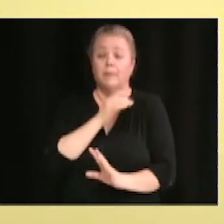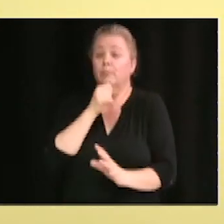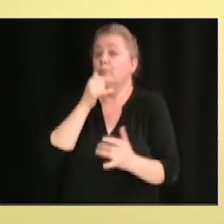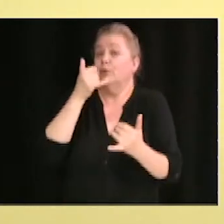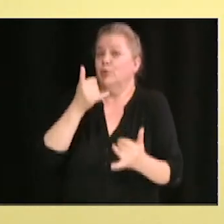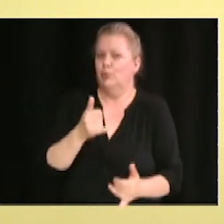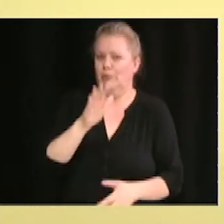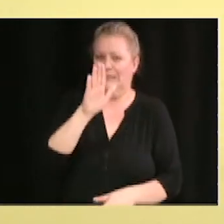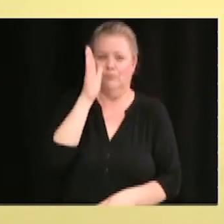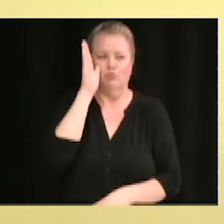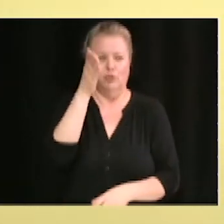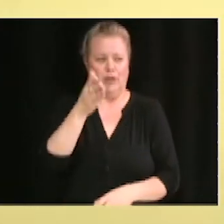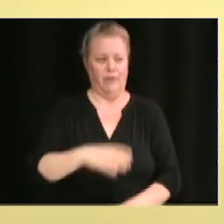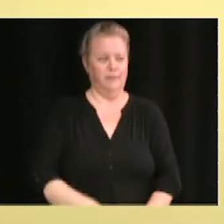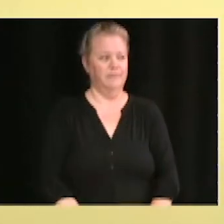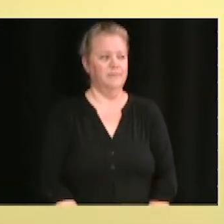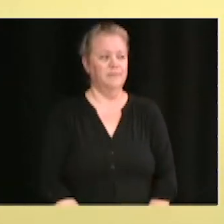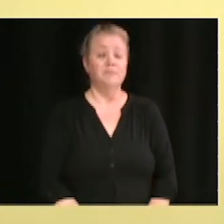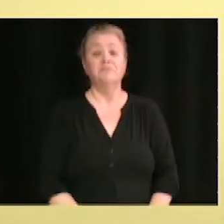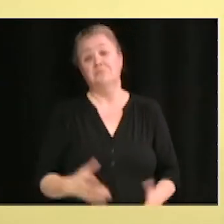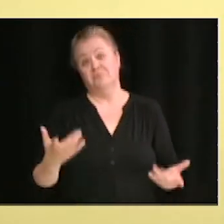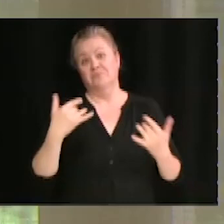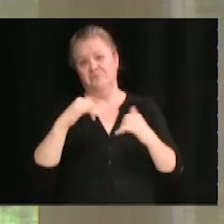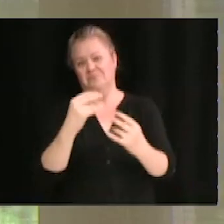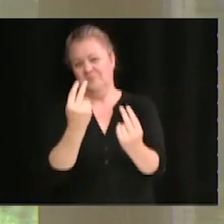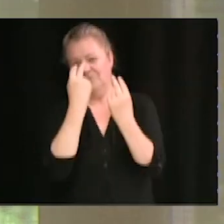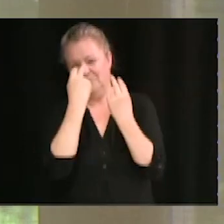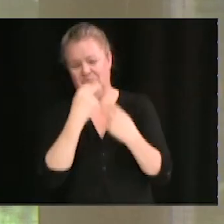dans la soirée. Je vous invite à rester avec nous.